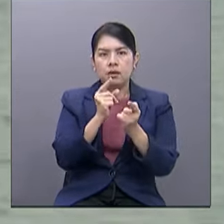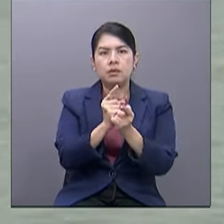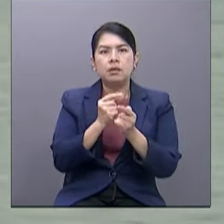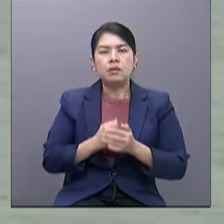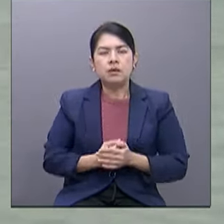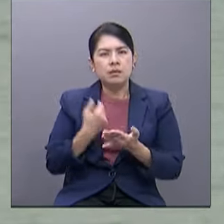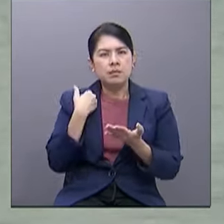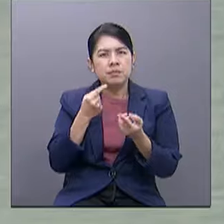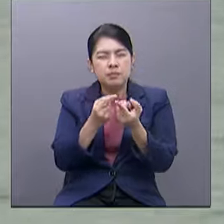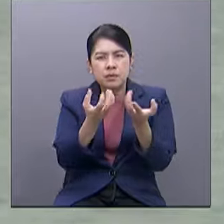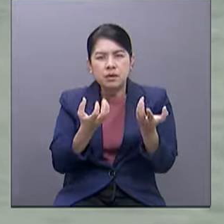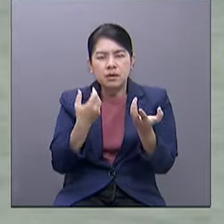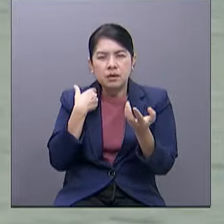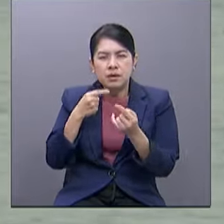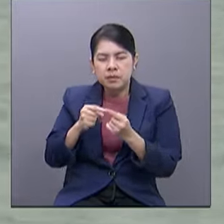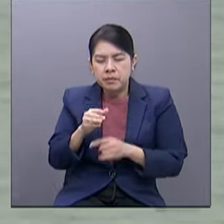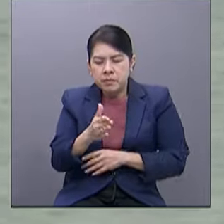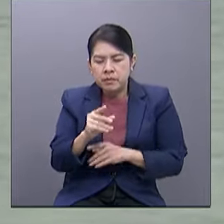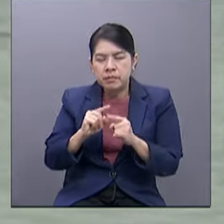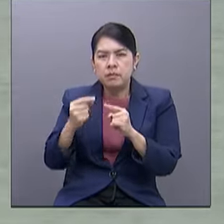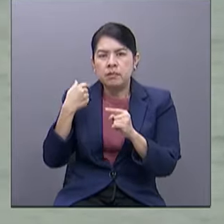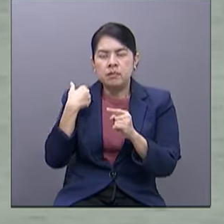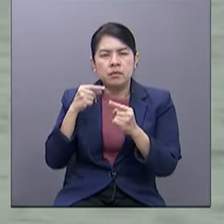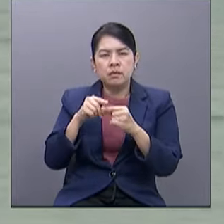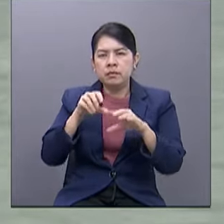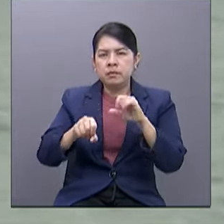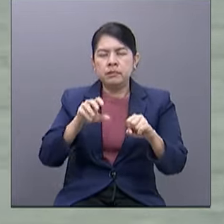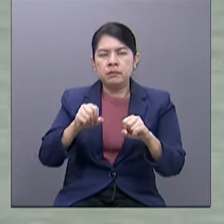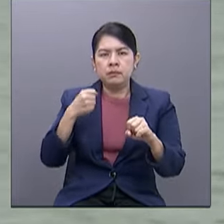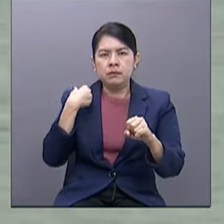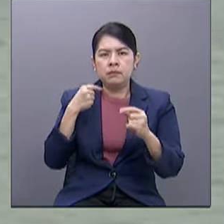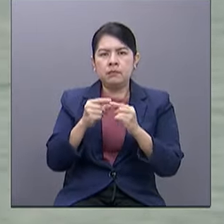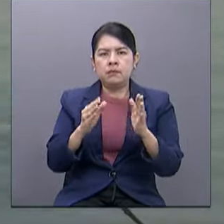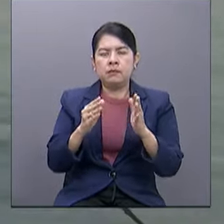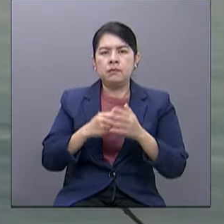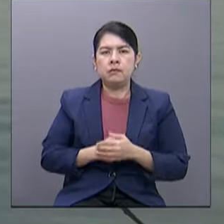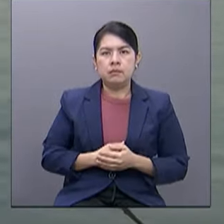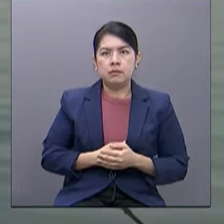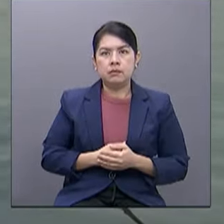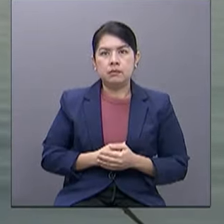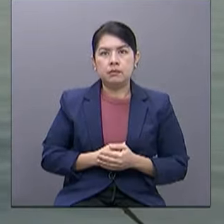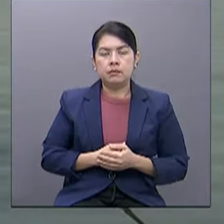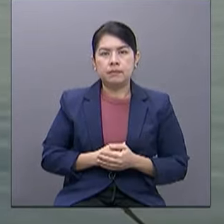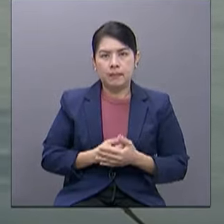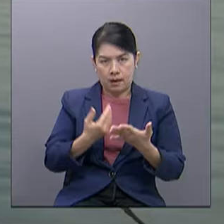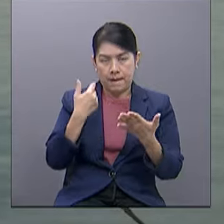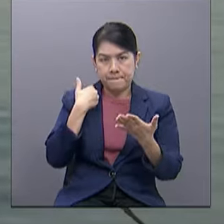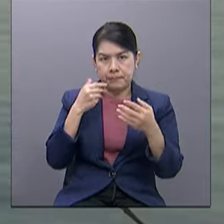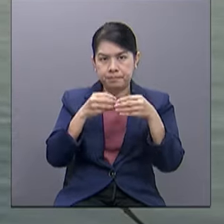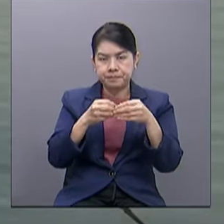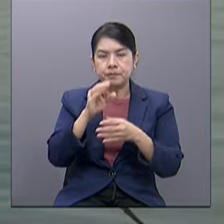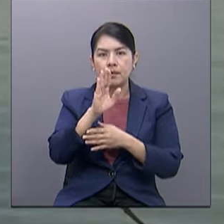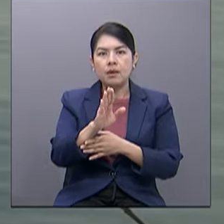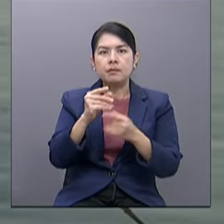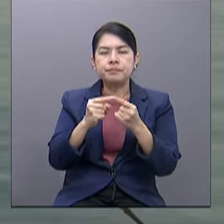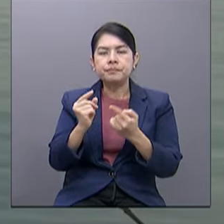ตว์น้ำตัวเล็กๆตัวน้อยๆเนี่ยยังคงถูกจับมาขายให้กับนายทุนอยู่นะคะก็เลยทำให้มีการต่อสู้ของชาวประมงทุก